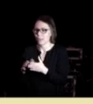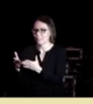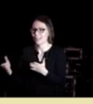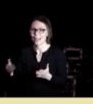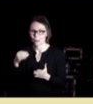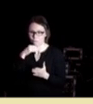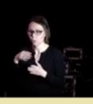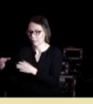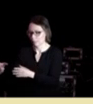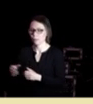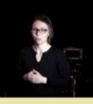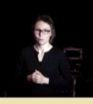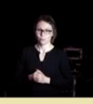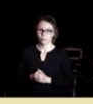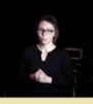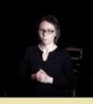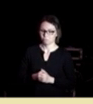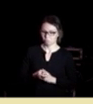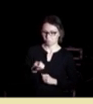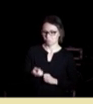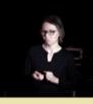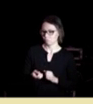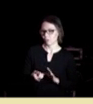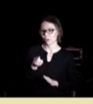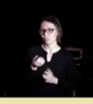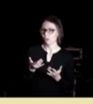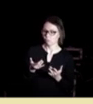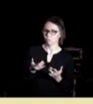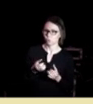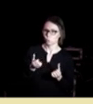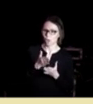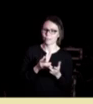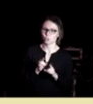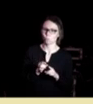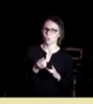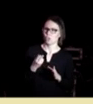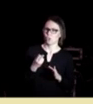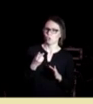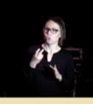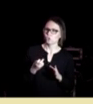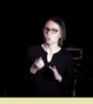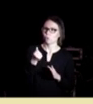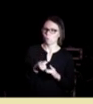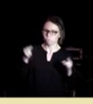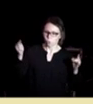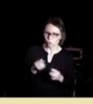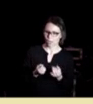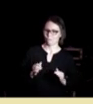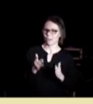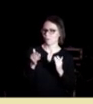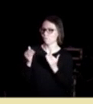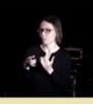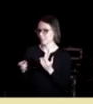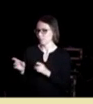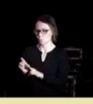generelle befolkningen. En fant at en så stor andel som 20 års forkortning av livet i forhold til